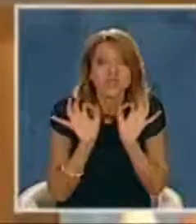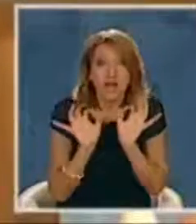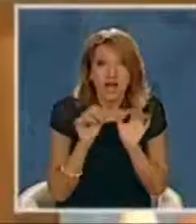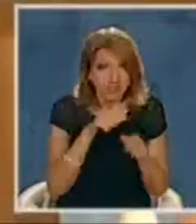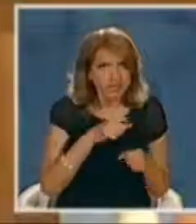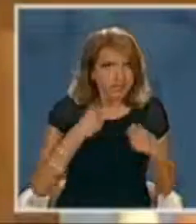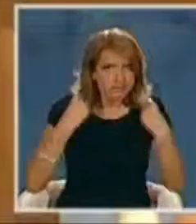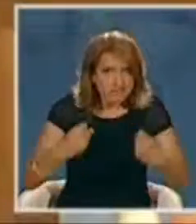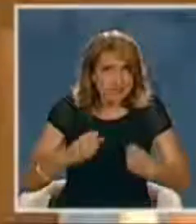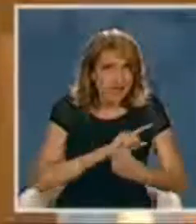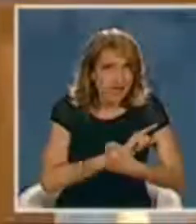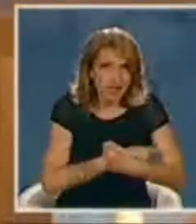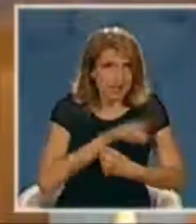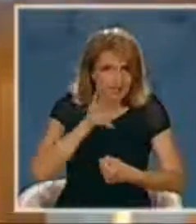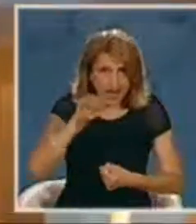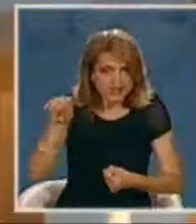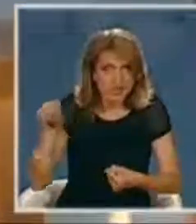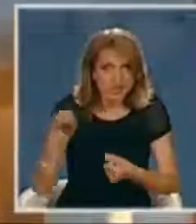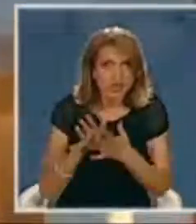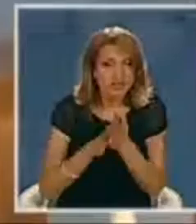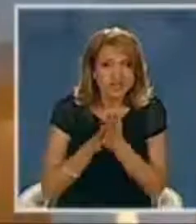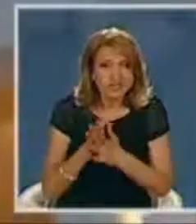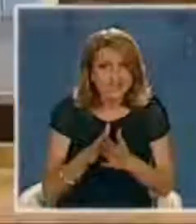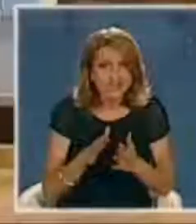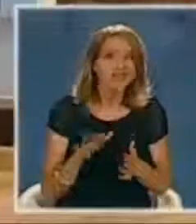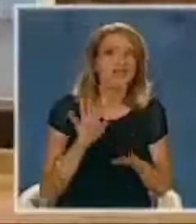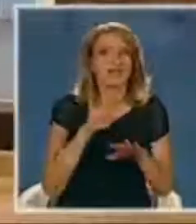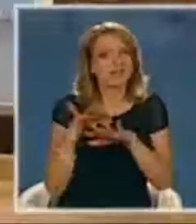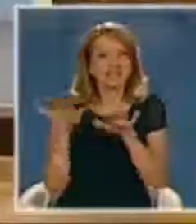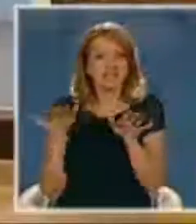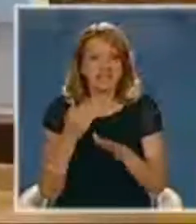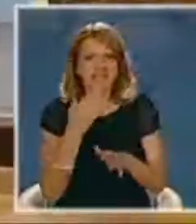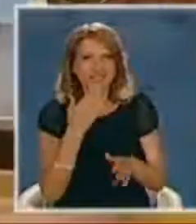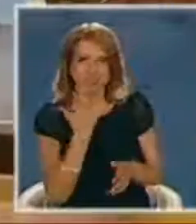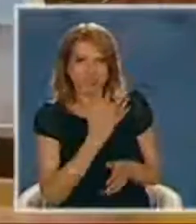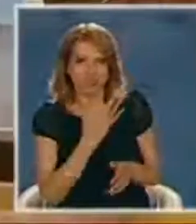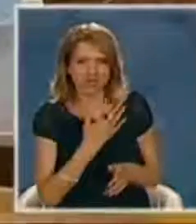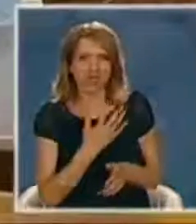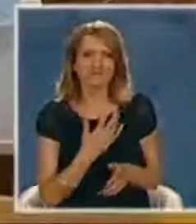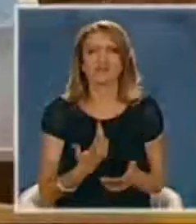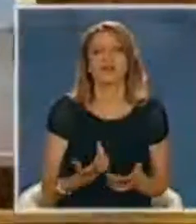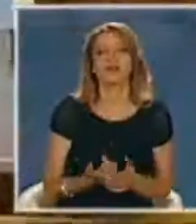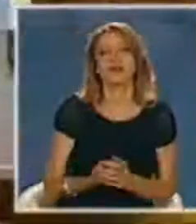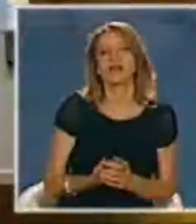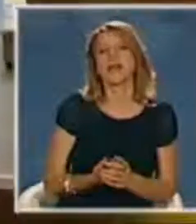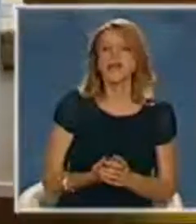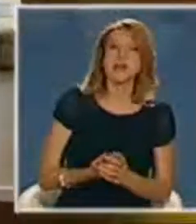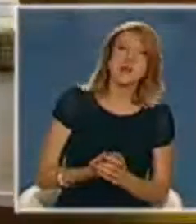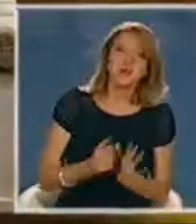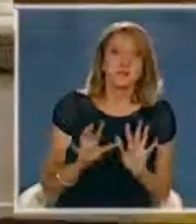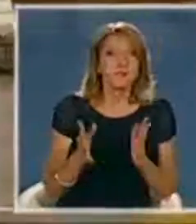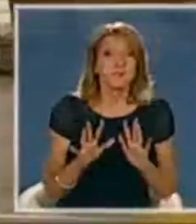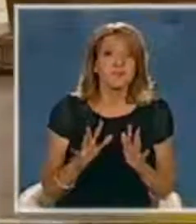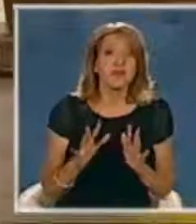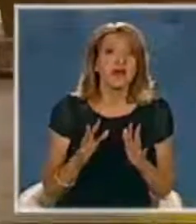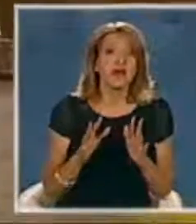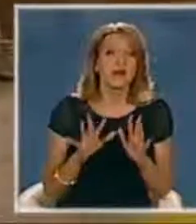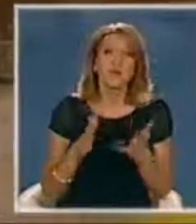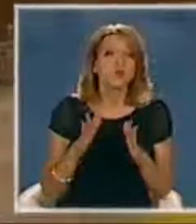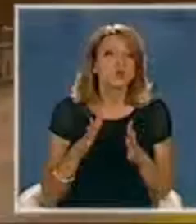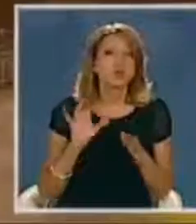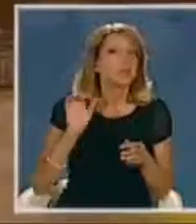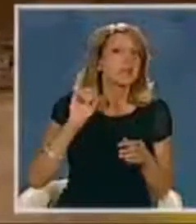заклевам ти се. Да, да, даже... И така, какво почва ти се смеят? Ами, може би да, почнали с... Така,